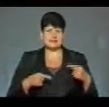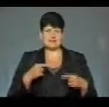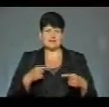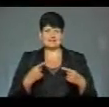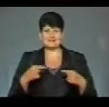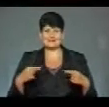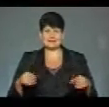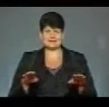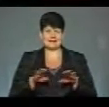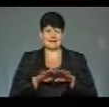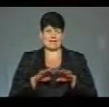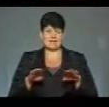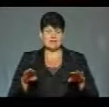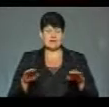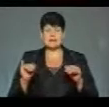різних рівнях. І,